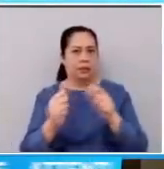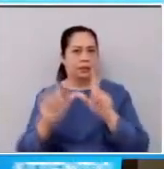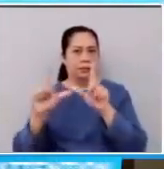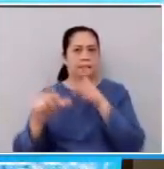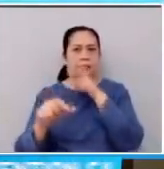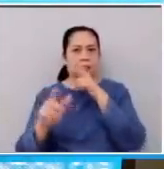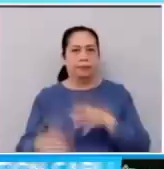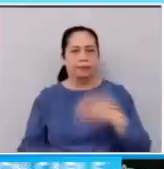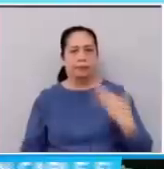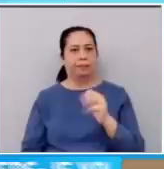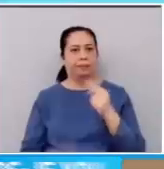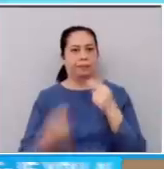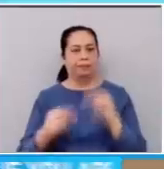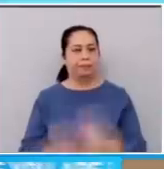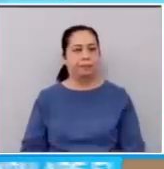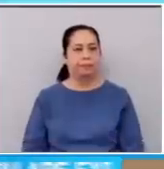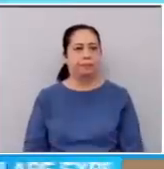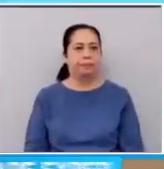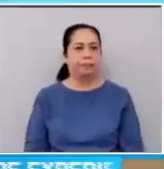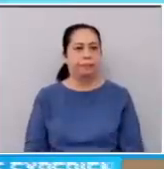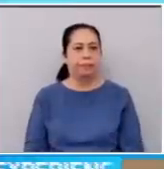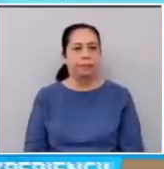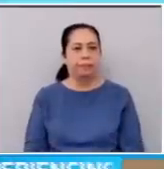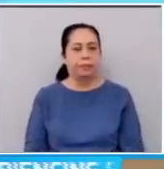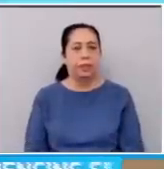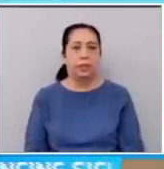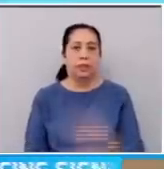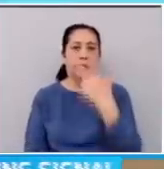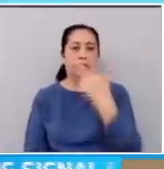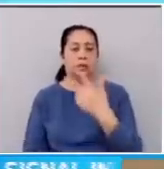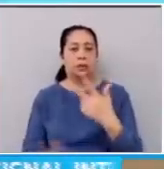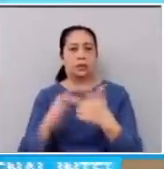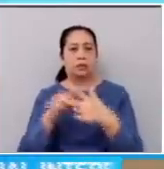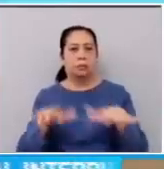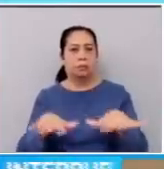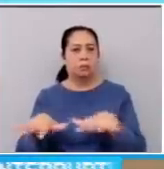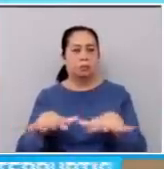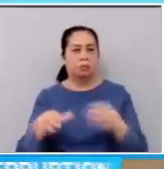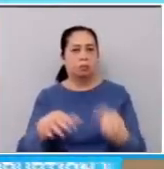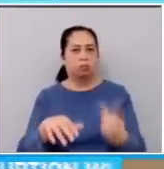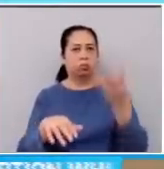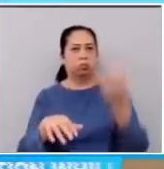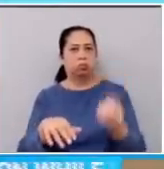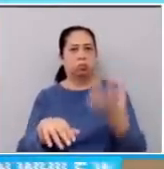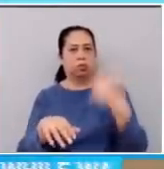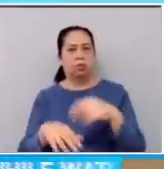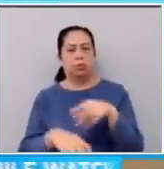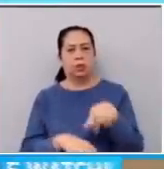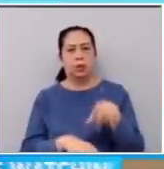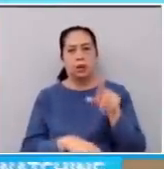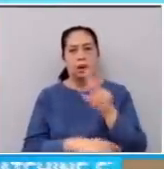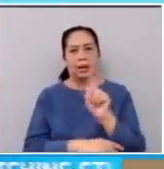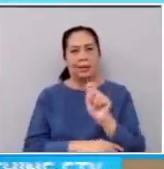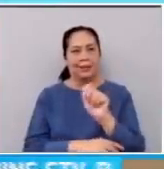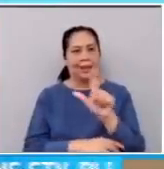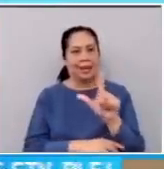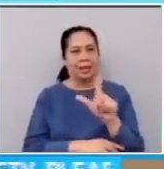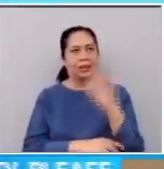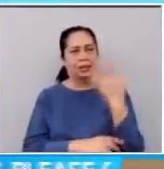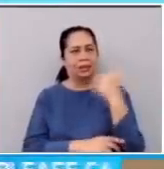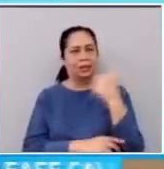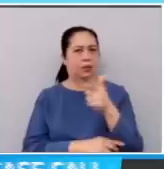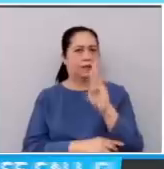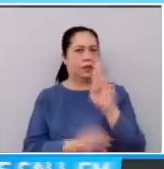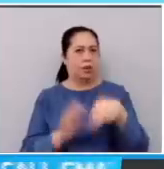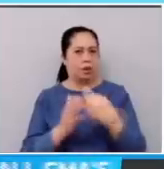Darlene Kai, GMA News. Tatlong Friato magmatic bursts ang naitala ng FIVOC sa Bulkang Taal sa nakalipas na 24